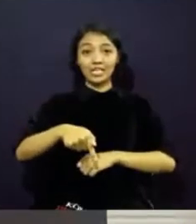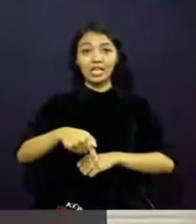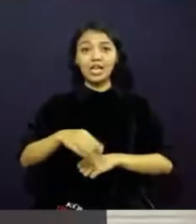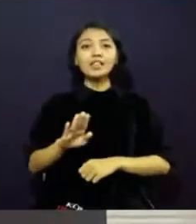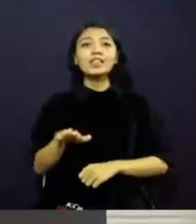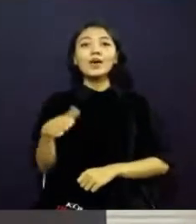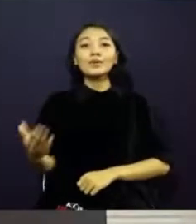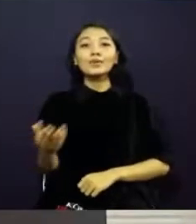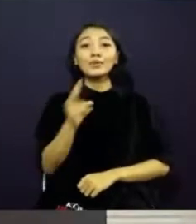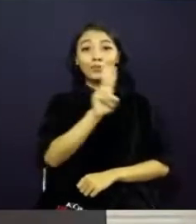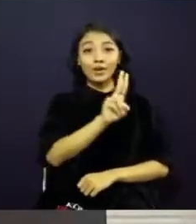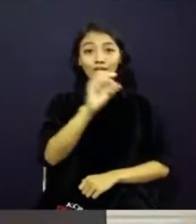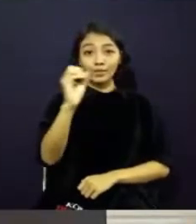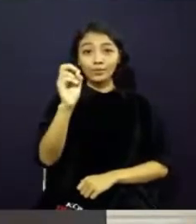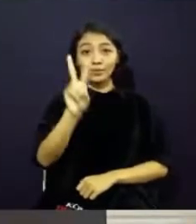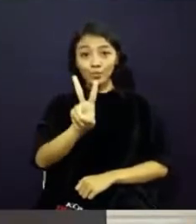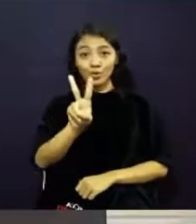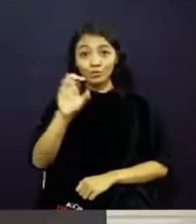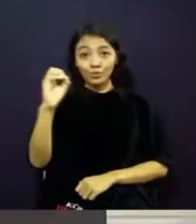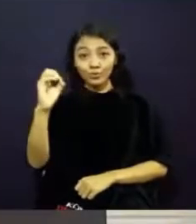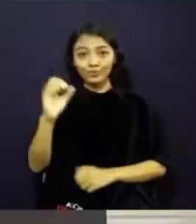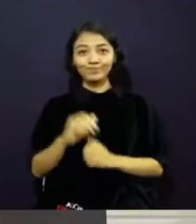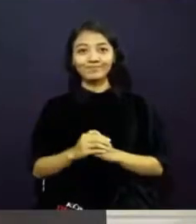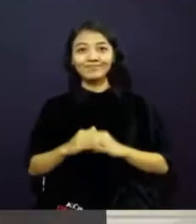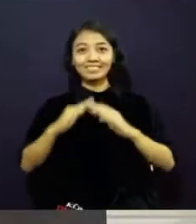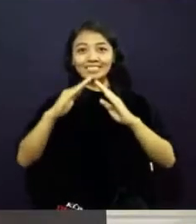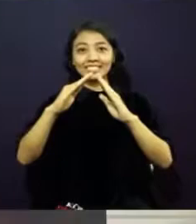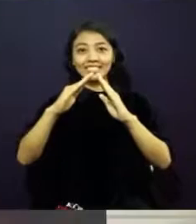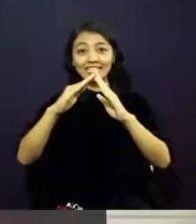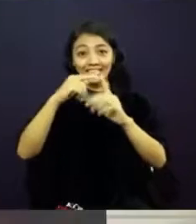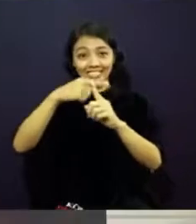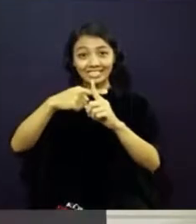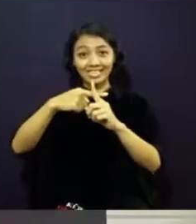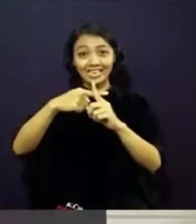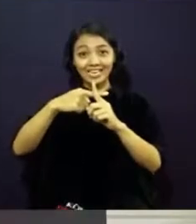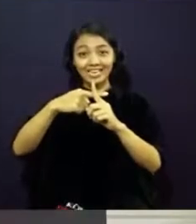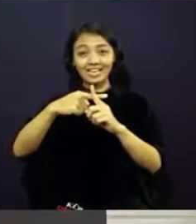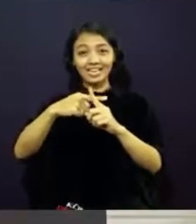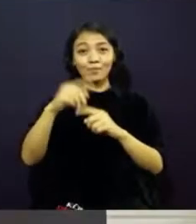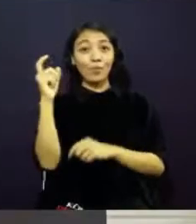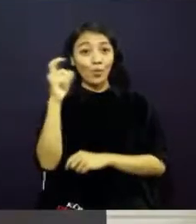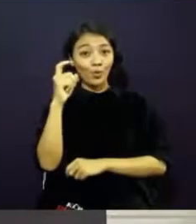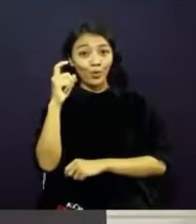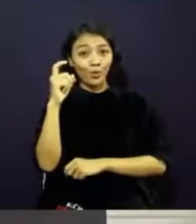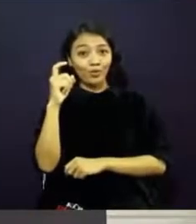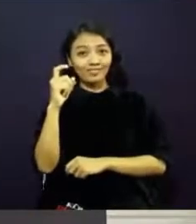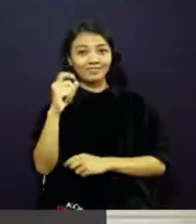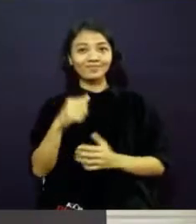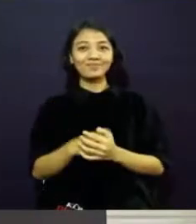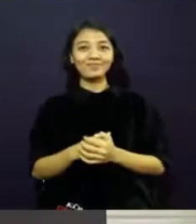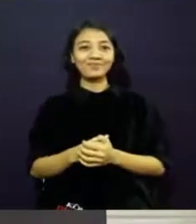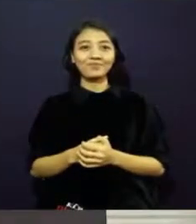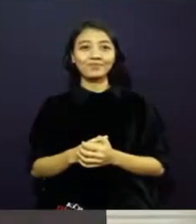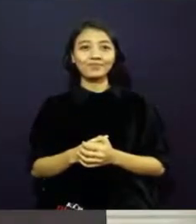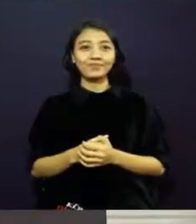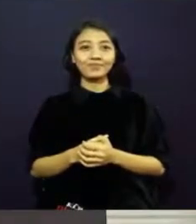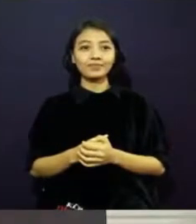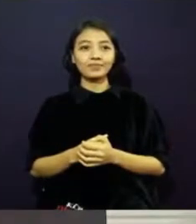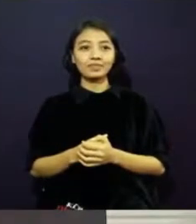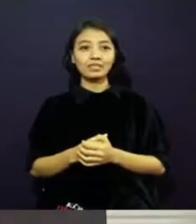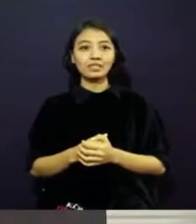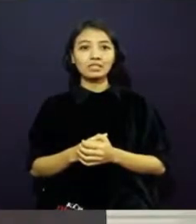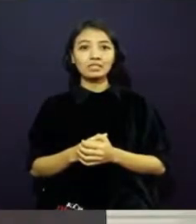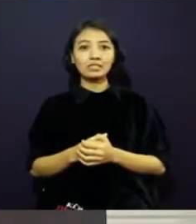Ini gereja kau schuppan Bogor telah merelakan pergi ke rumah